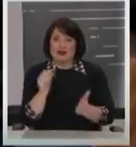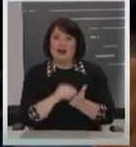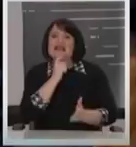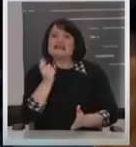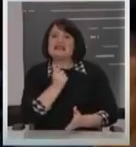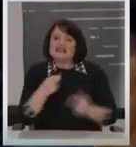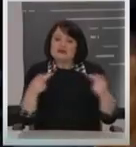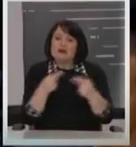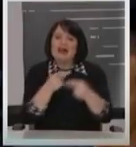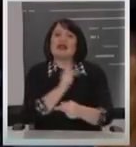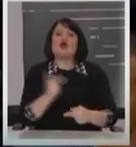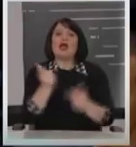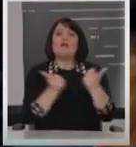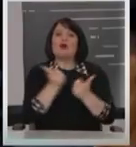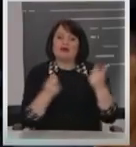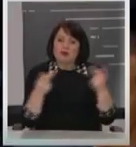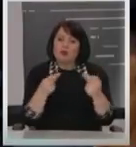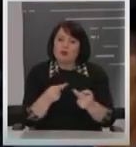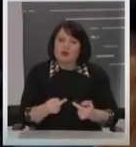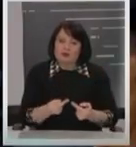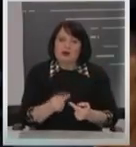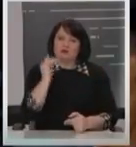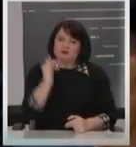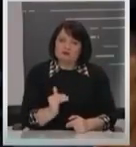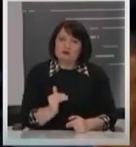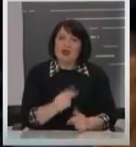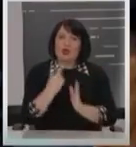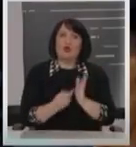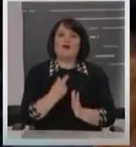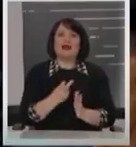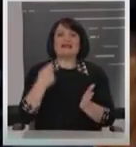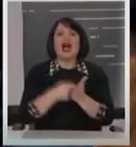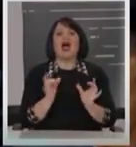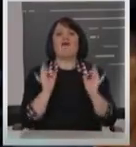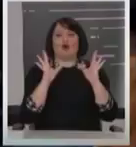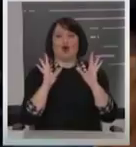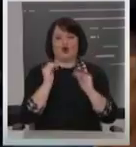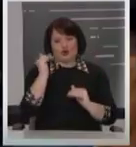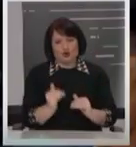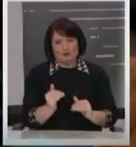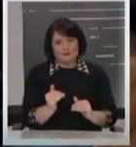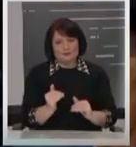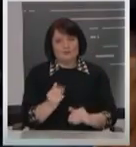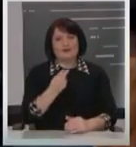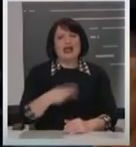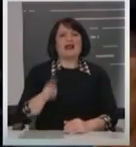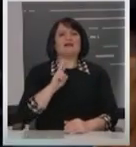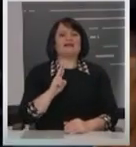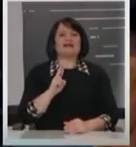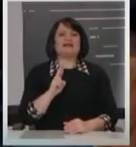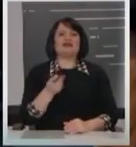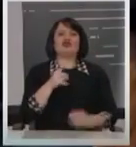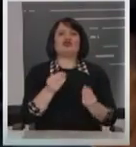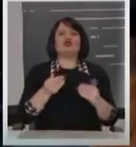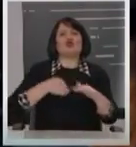συντάξεων και κοινωνικών επιδομάτων. Και έχει μειώσει μάλιστα 2 φορές το αφορολόγητο, έχοντας αυξήσει τους έμεσους